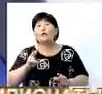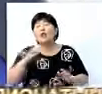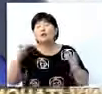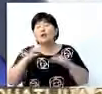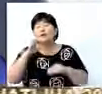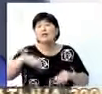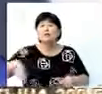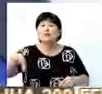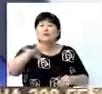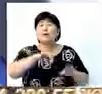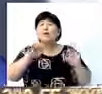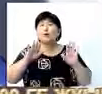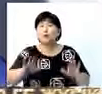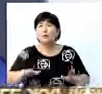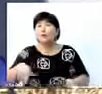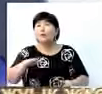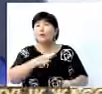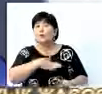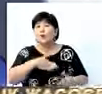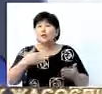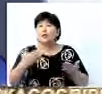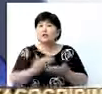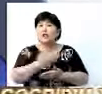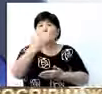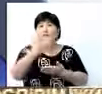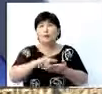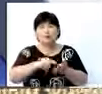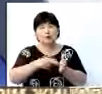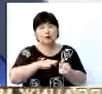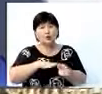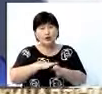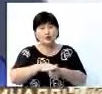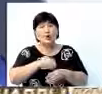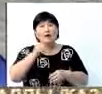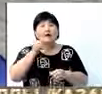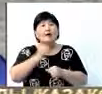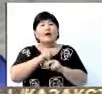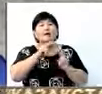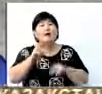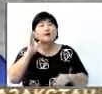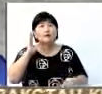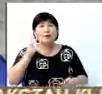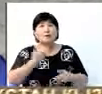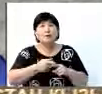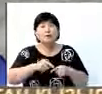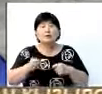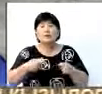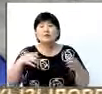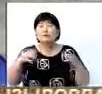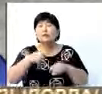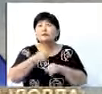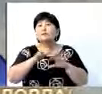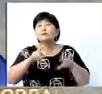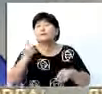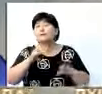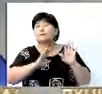еліміздің барлық өңірінде рухани жаңғыру бағдарламасының жүзеге асуын қадағалайтын болады. Мұнан соң жетекші партия төрағасының